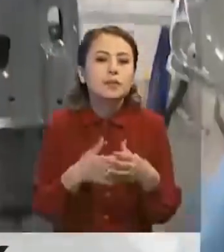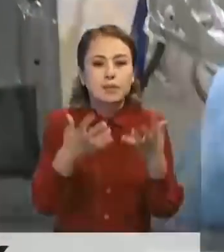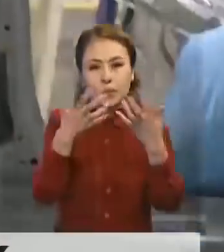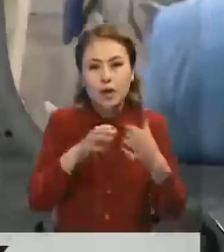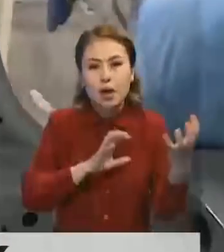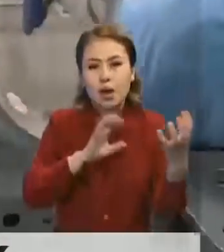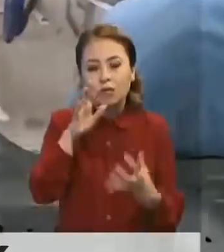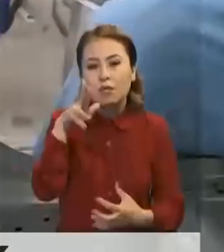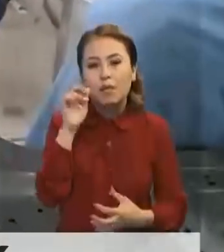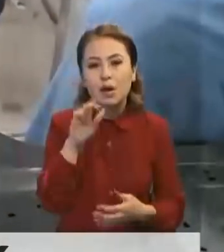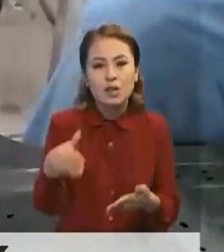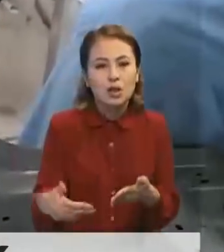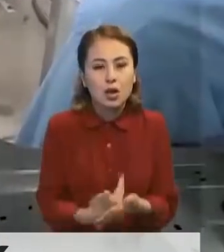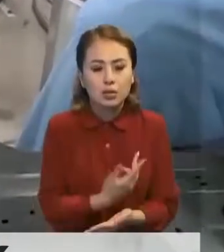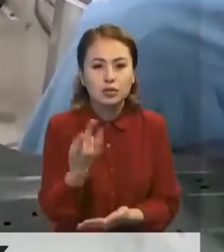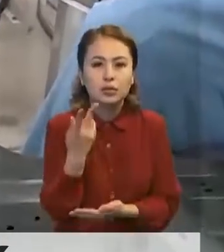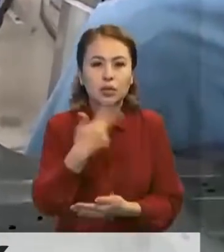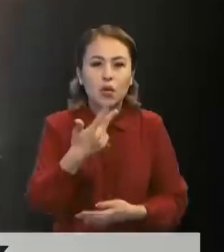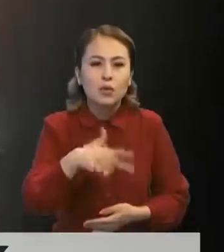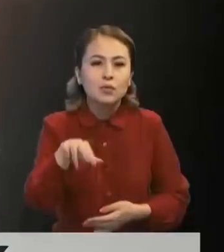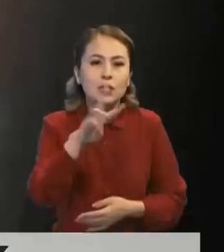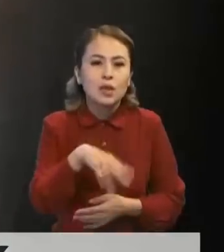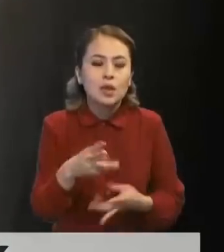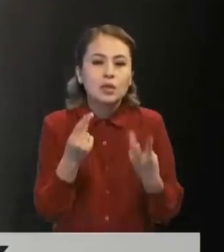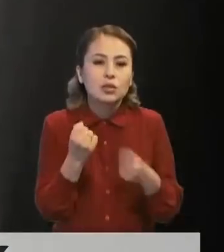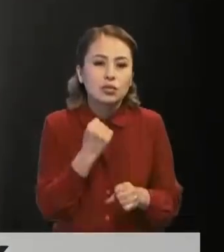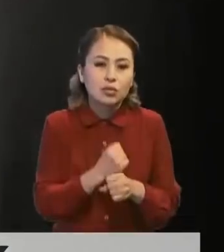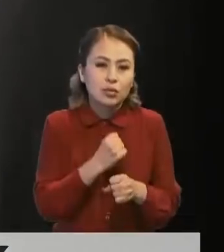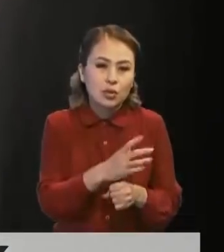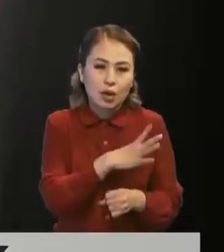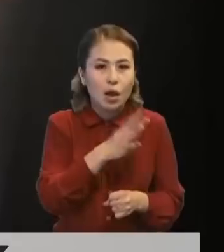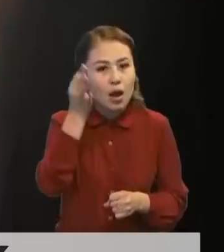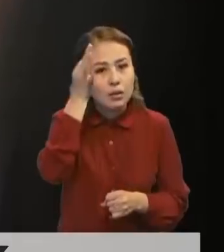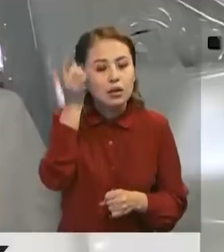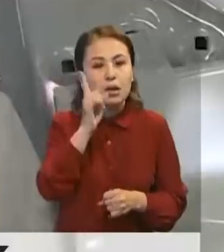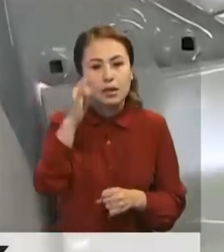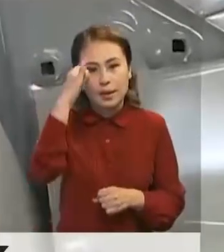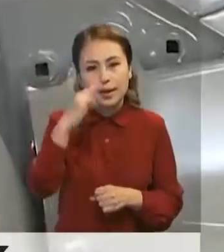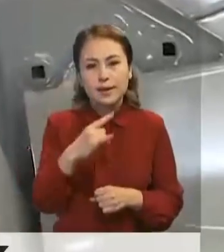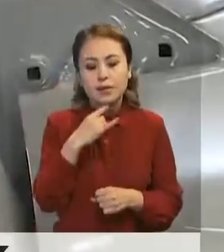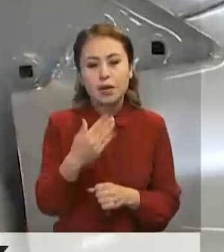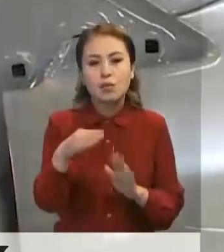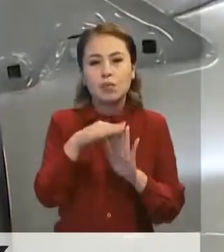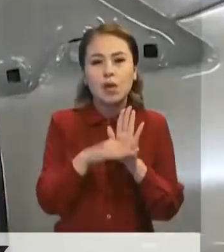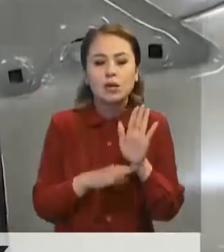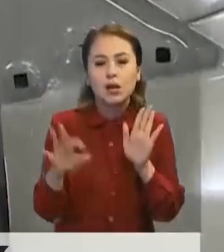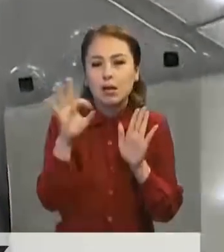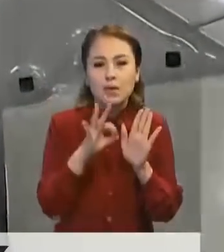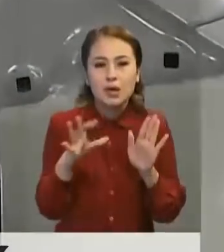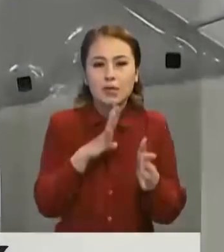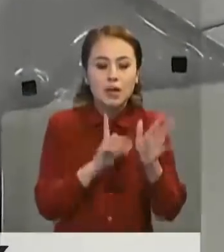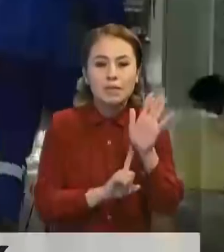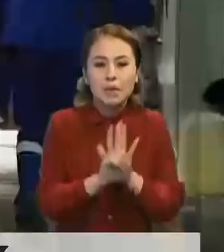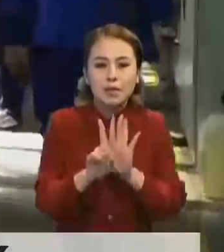даму операторының есебінен автобус паркін жаңарту үшін 30 миллиард теңге жұмсалмақ. Айта кетерлігі, қазақстандықтар бұл